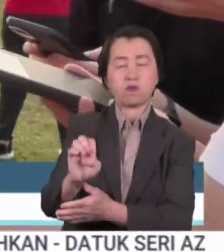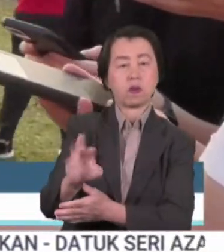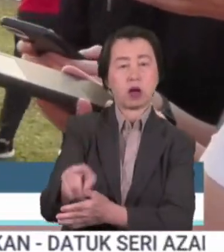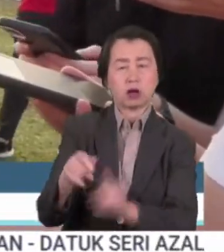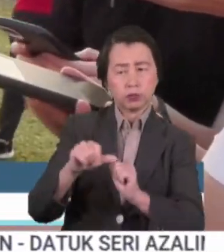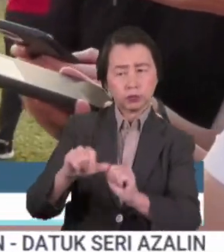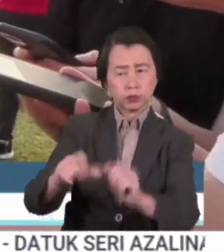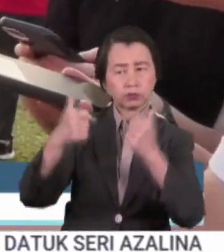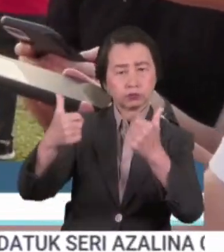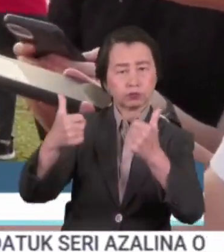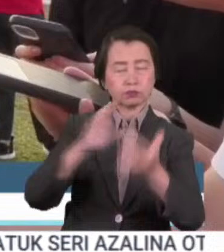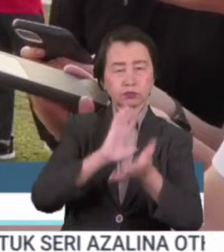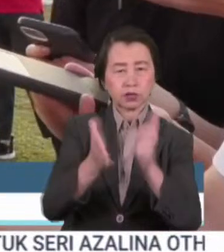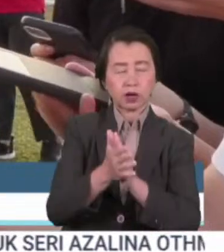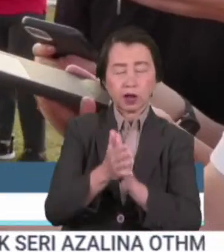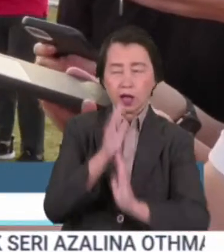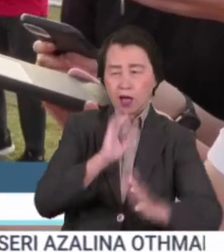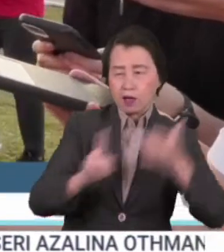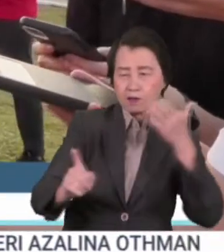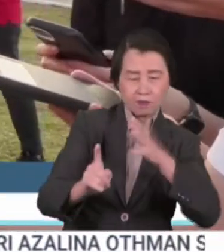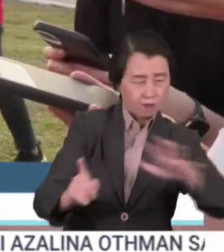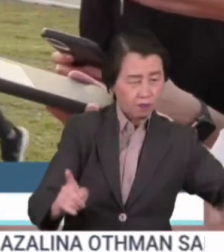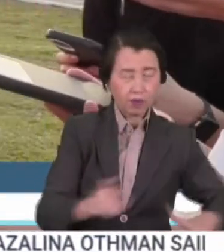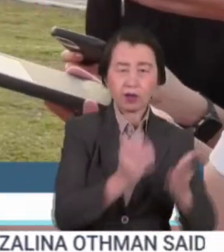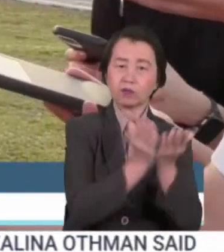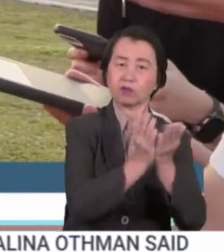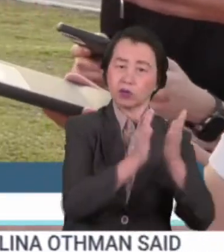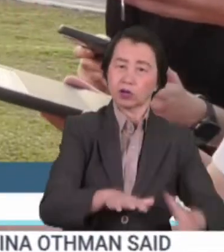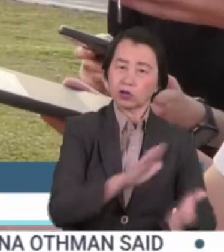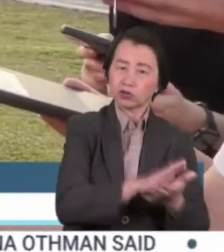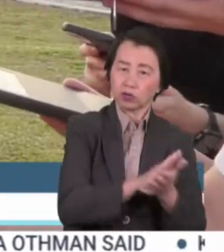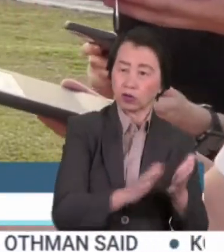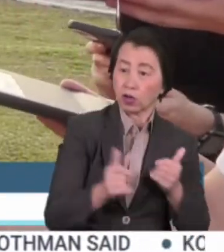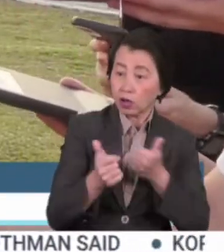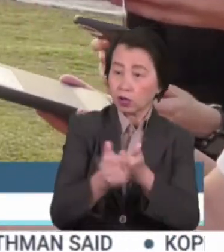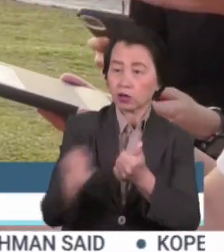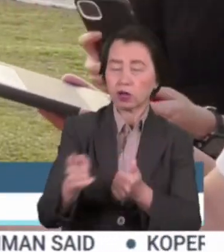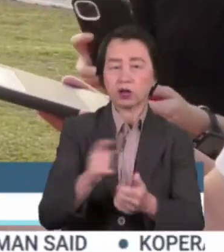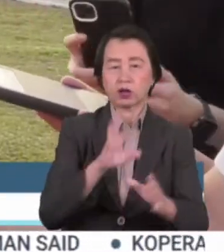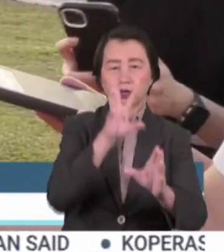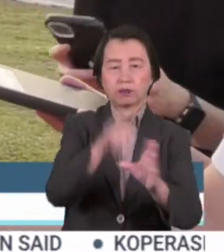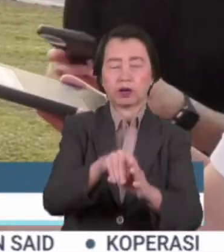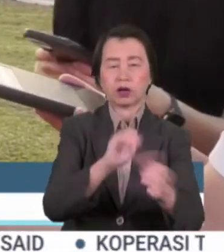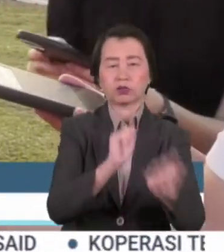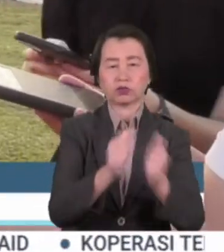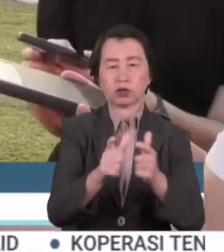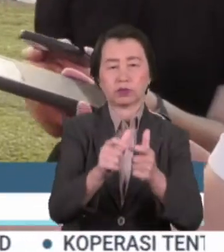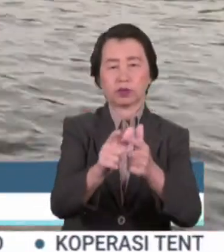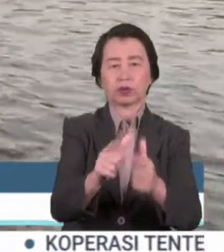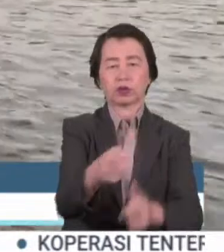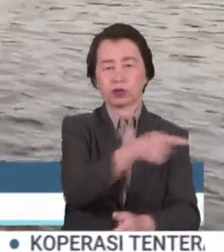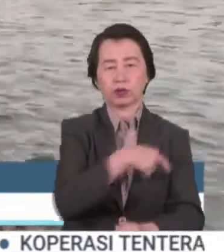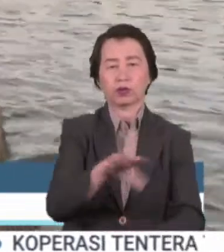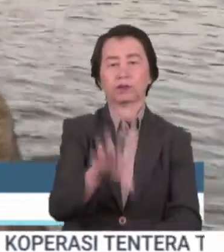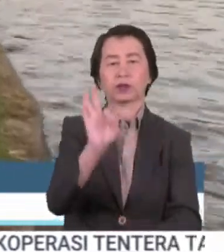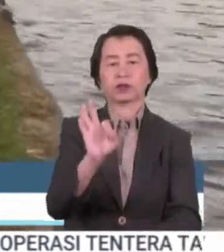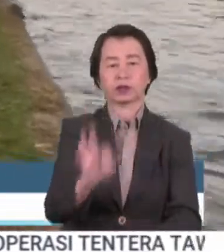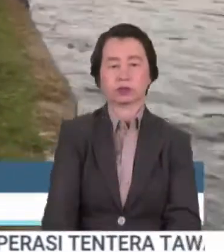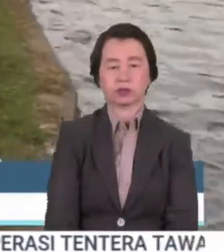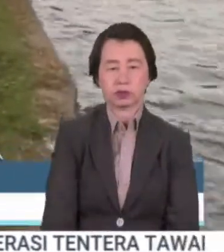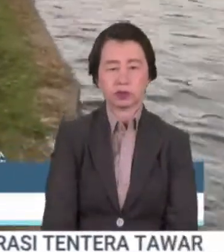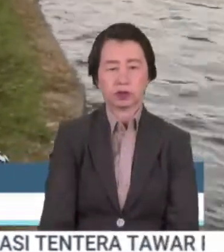akan terus Cemerlang dan menjadi inspirasi kepada ramai lagi pelajar sekolah untuk mengambil asukan olahraga sebagai pilihan mereka